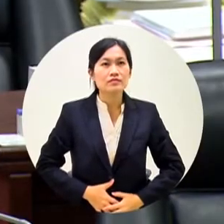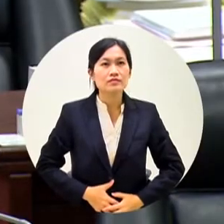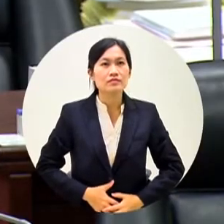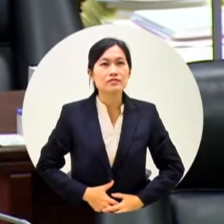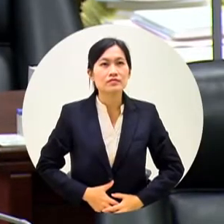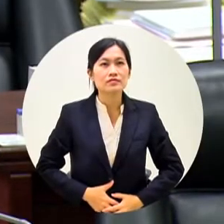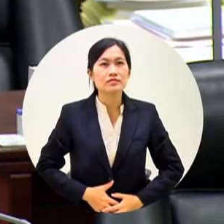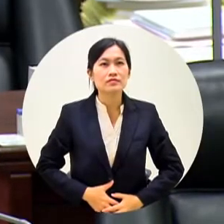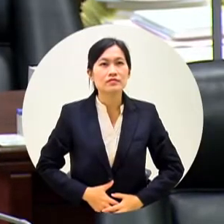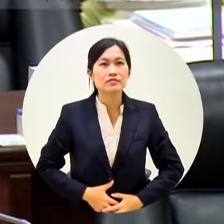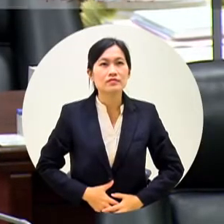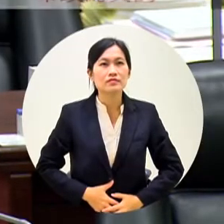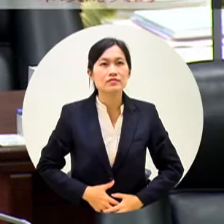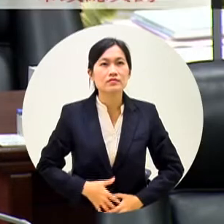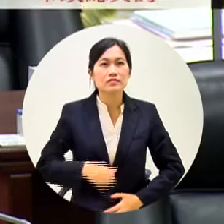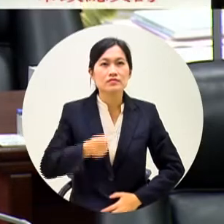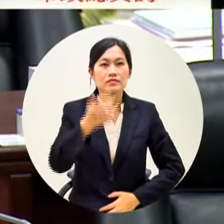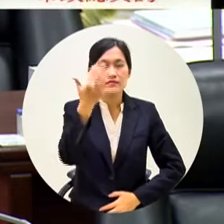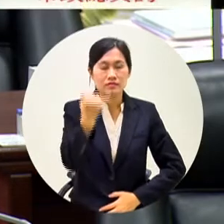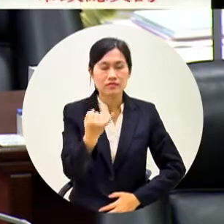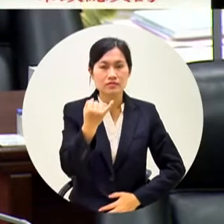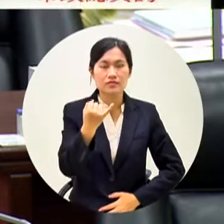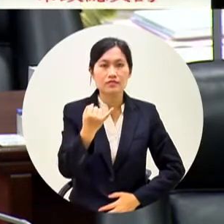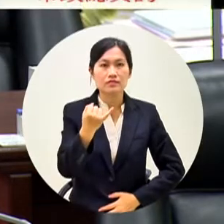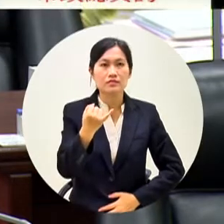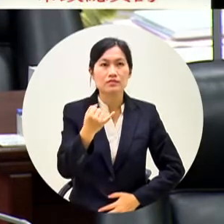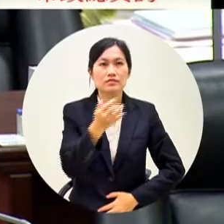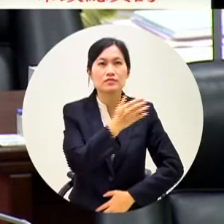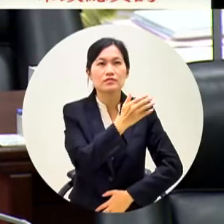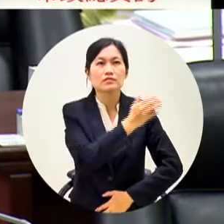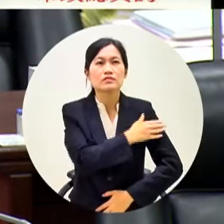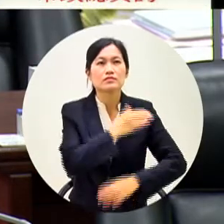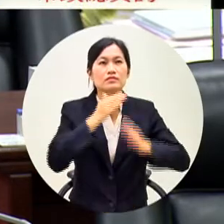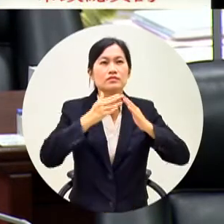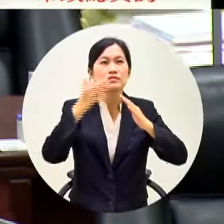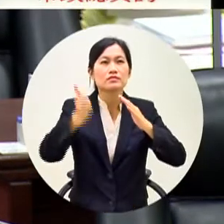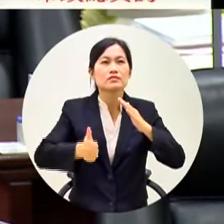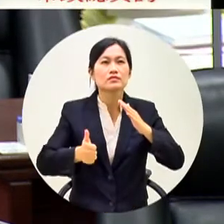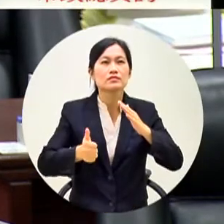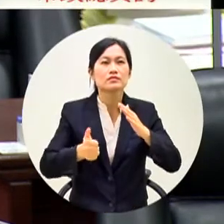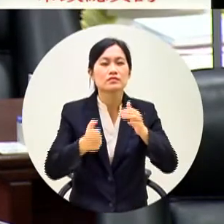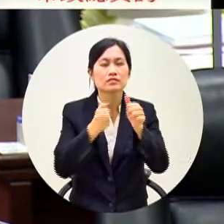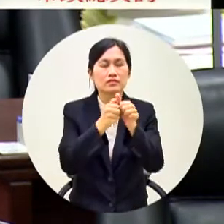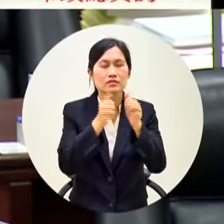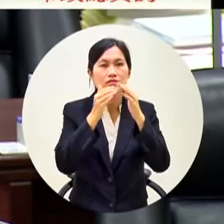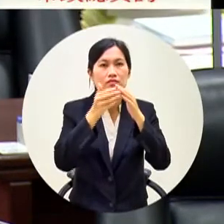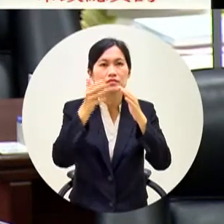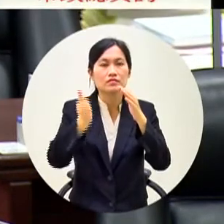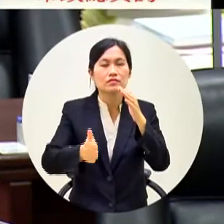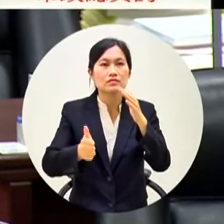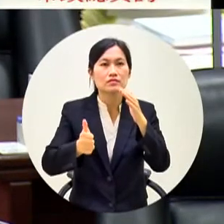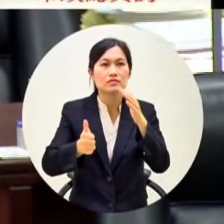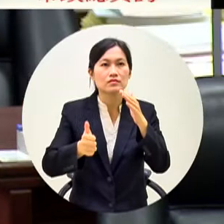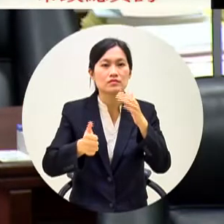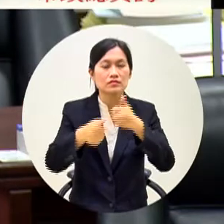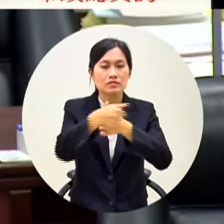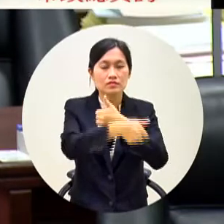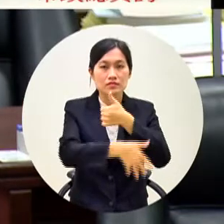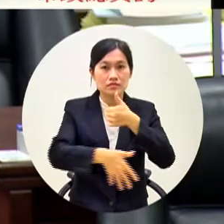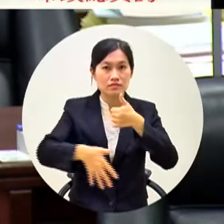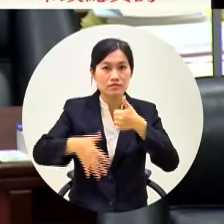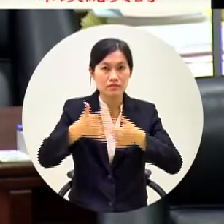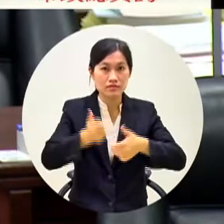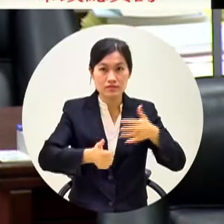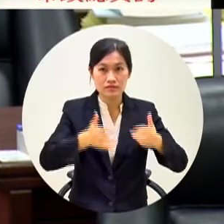安议长吼，安陈市长，副市长吼，安各局处，安只局处